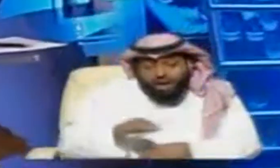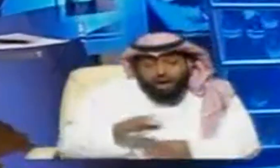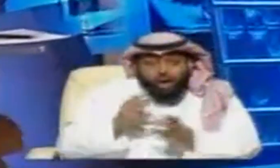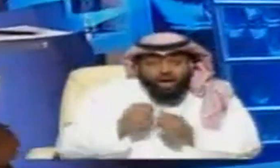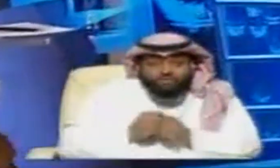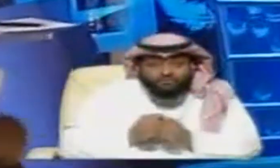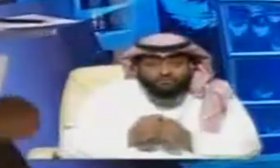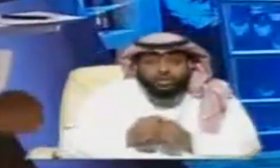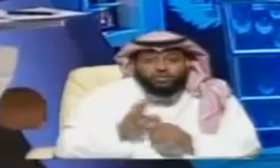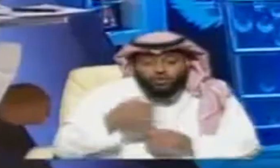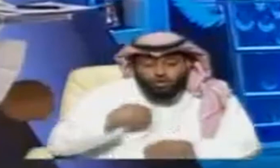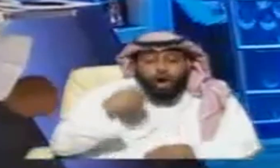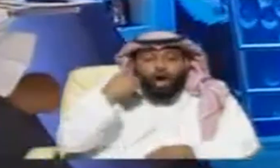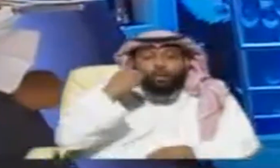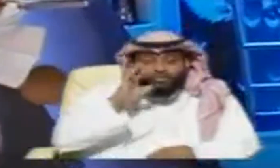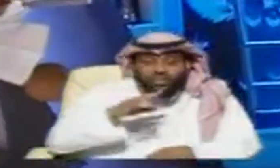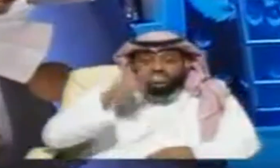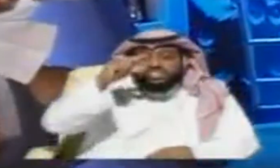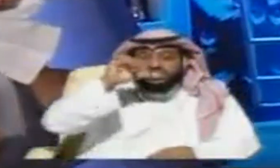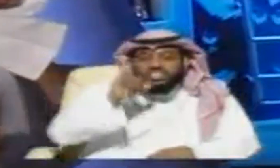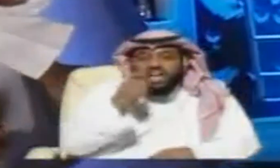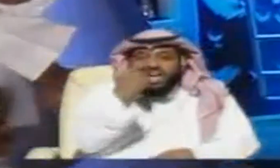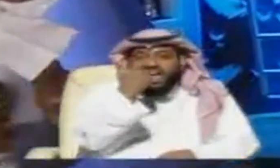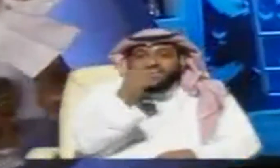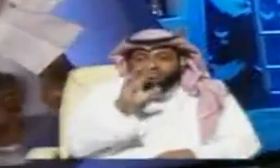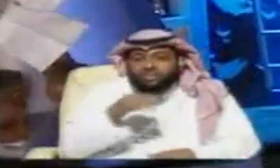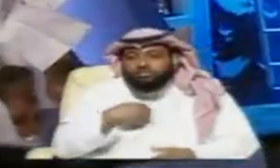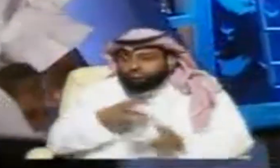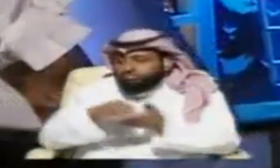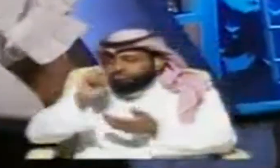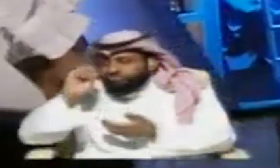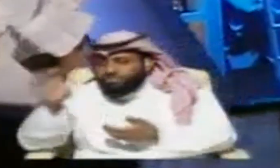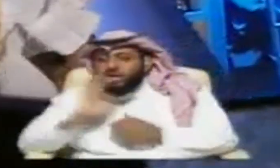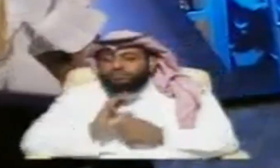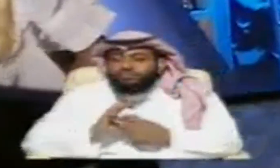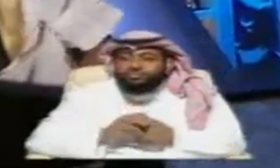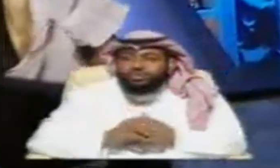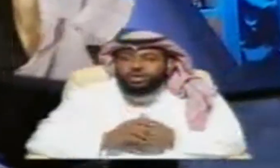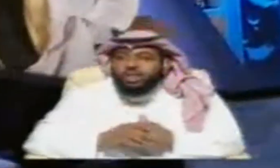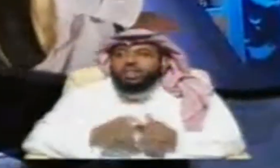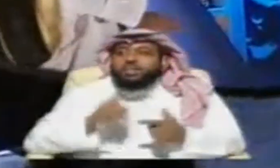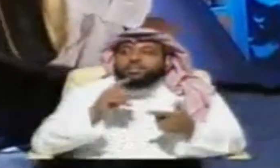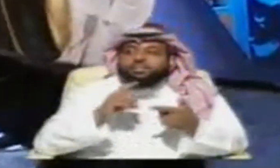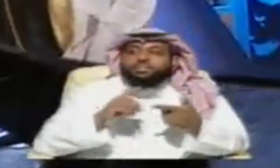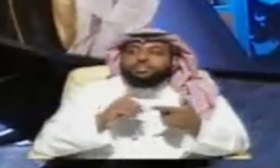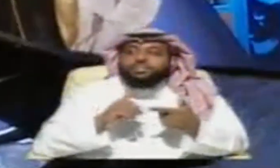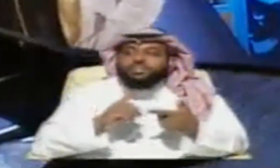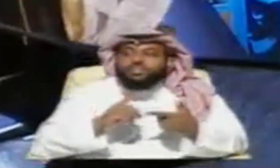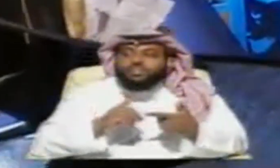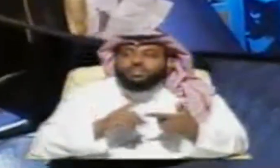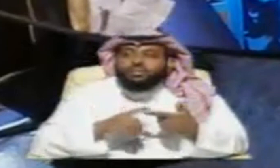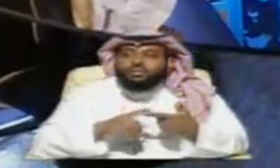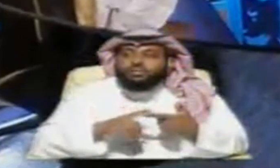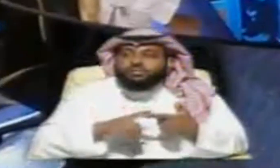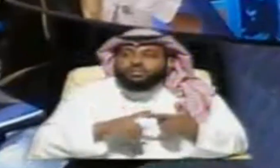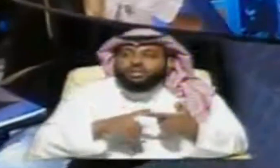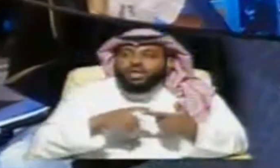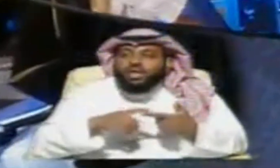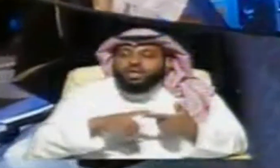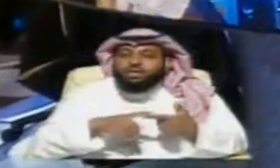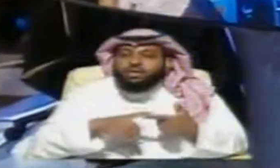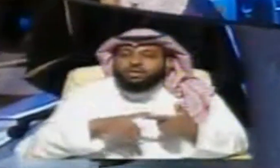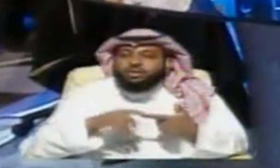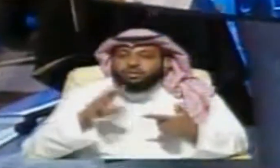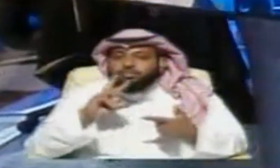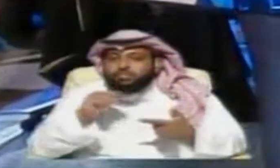عليه في آجالها إذا حلت، يعني قد يكون الشخص أخذ تمويل من البنك وعليه ديون من زملائه لكن يستطيع